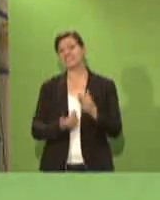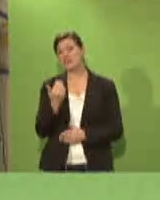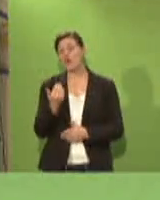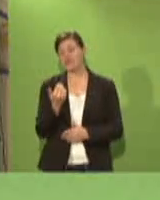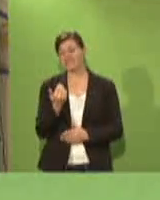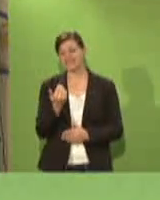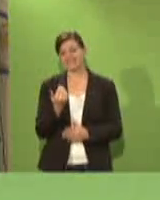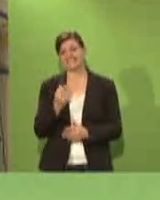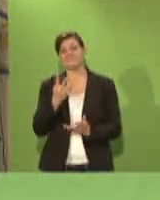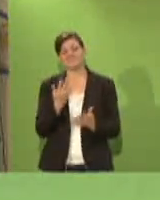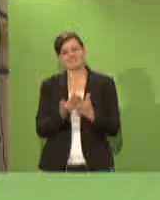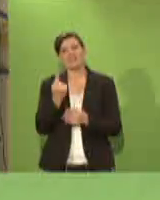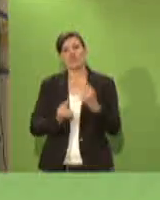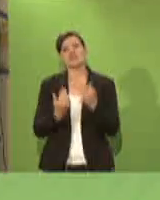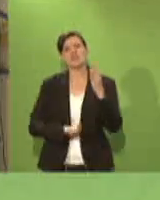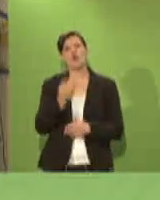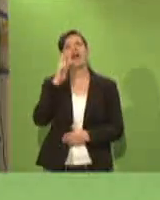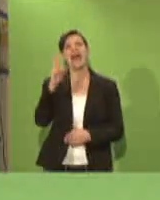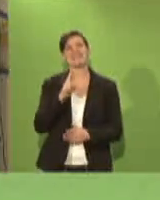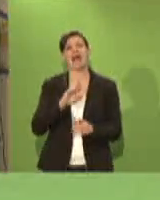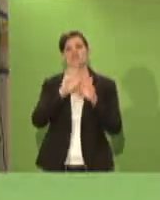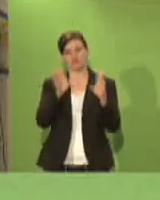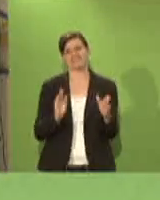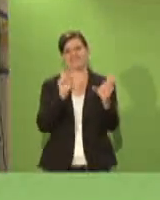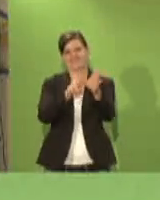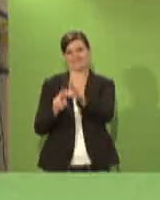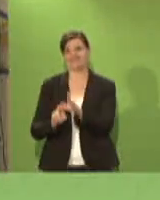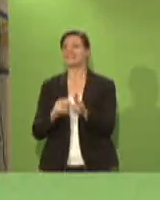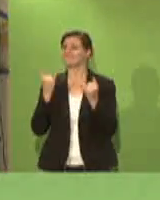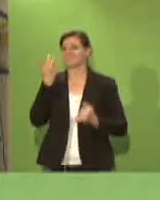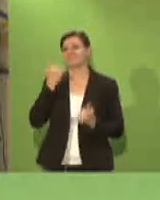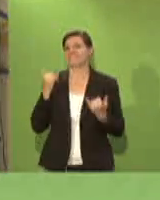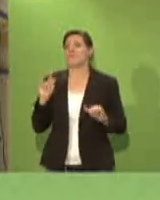Grüne. So, und den kräftigen Applaus für unsere Grünen